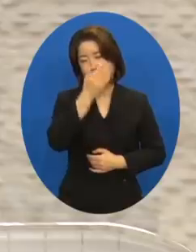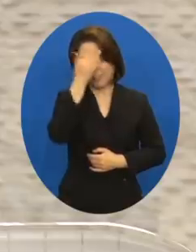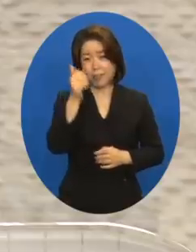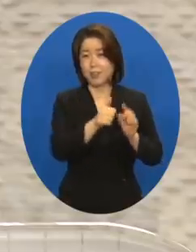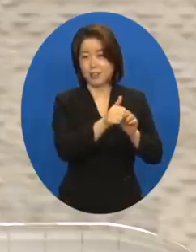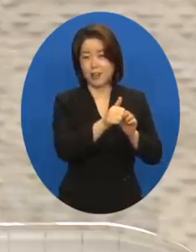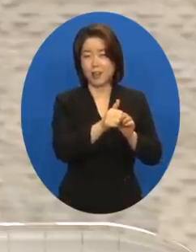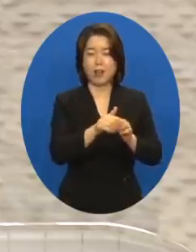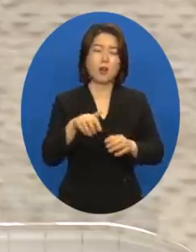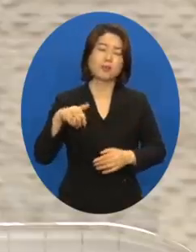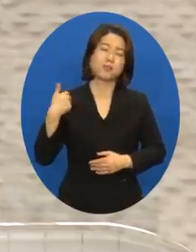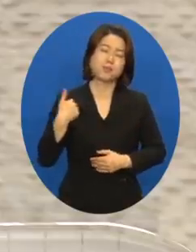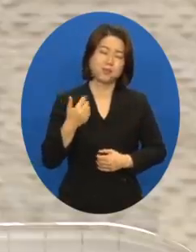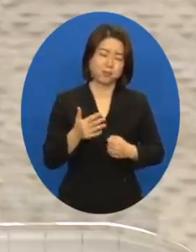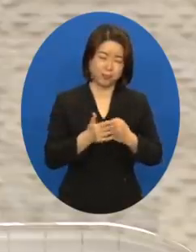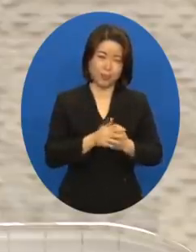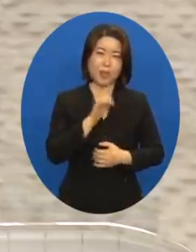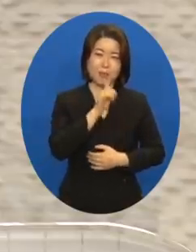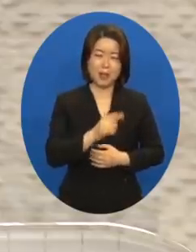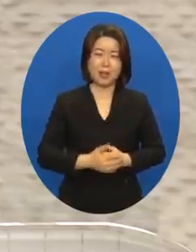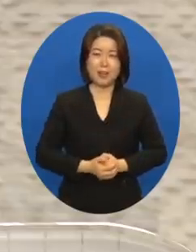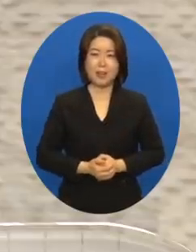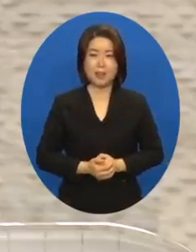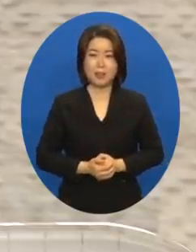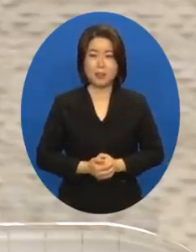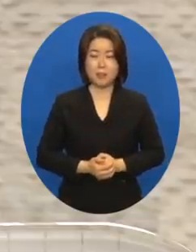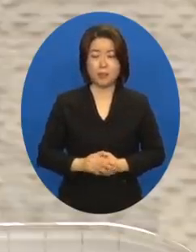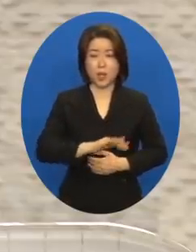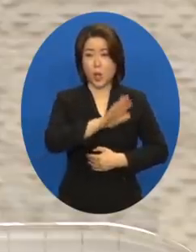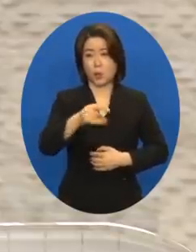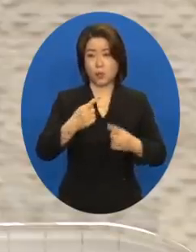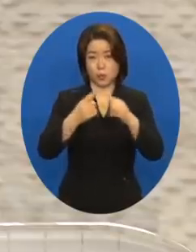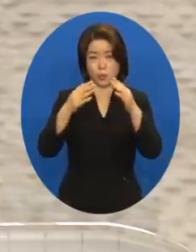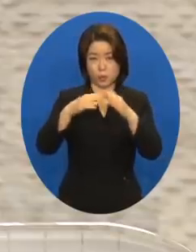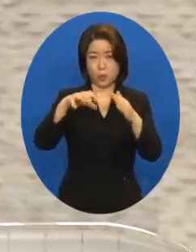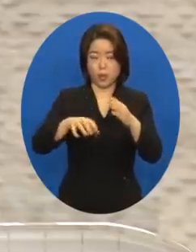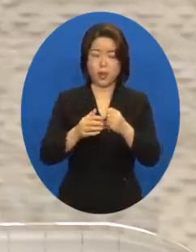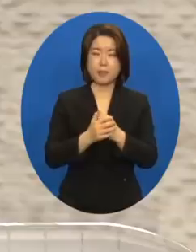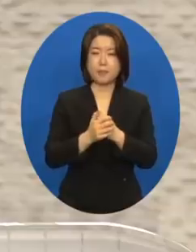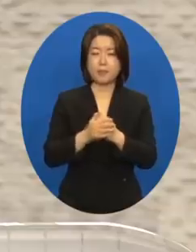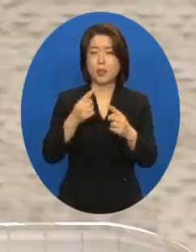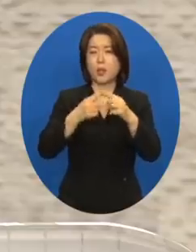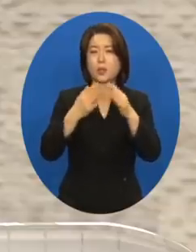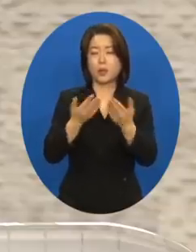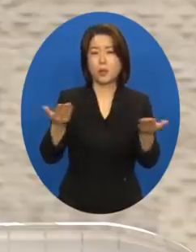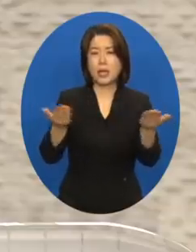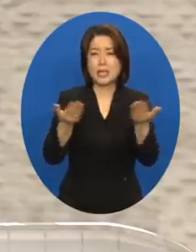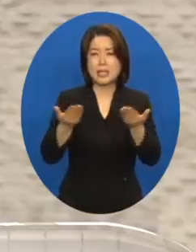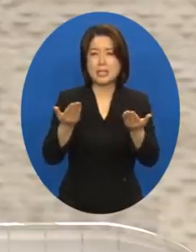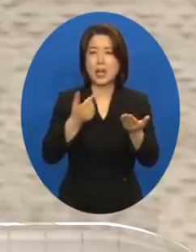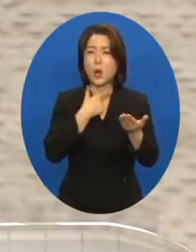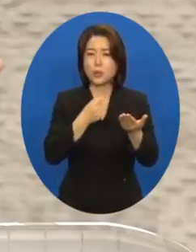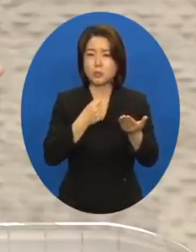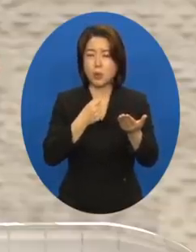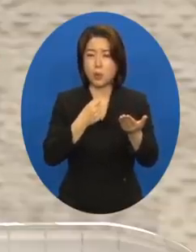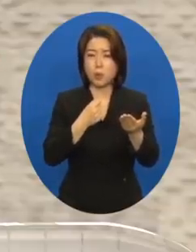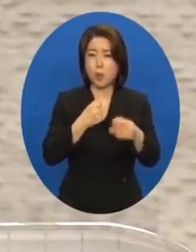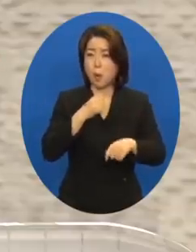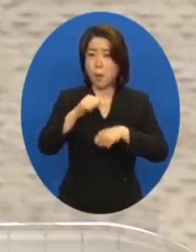입니다 여러분 우리 교회만 해두 요 교회의 위해서 일하고 싶다고 아무나